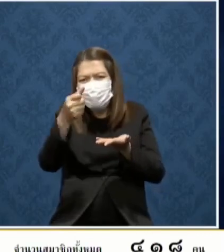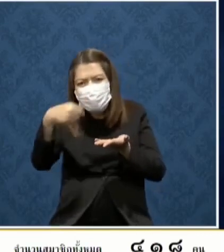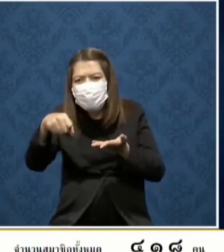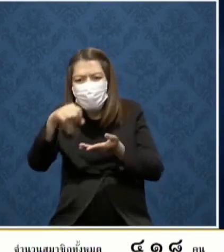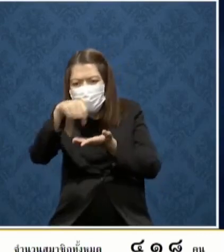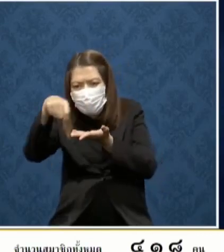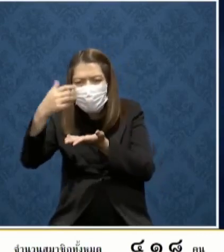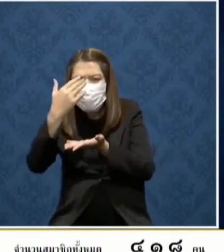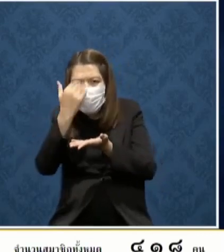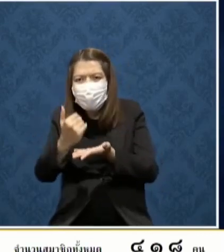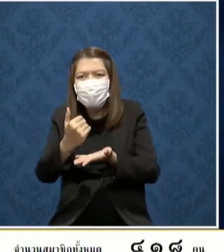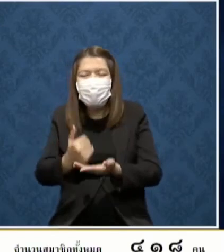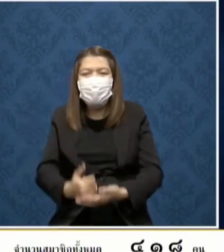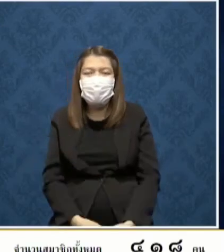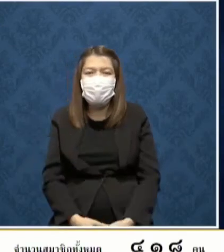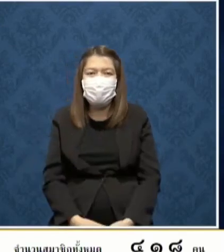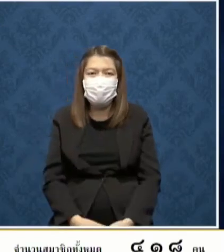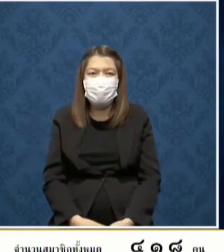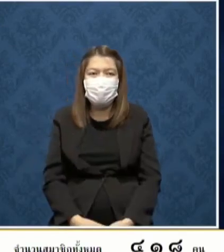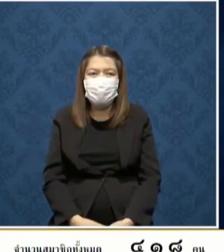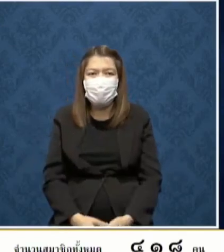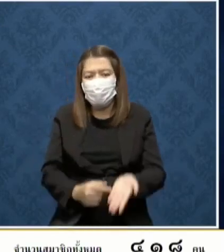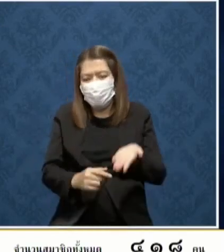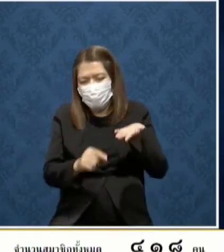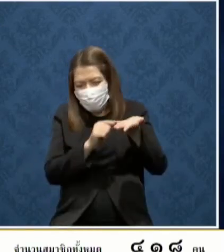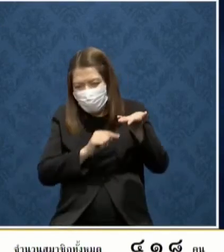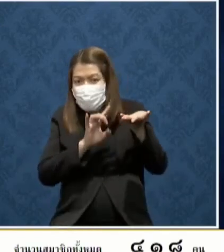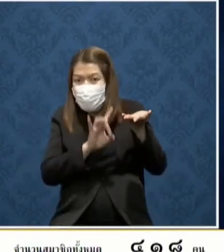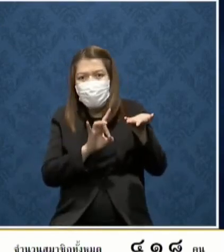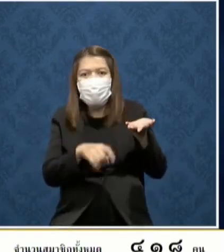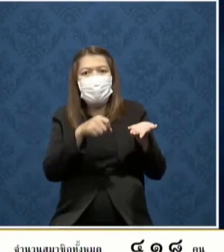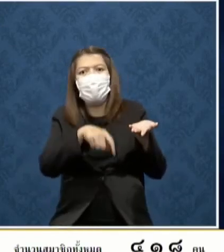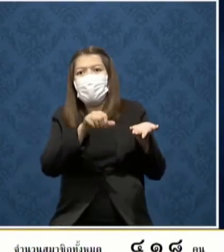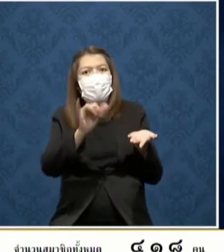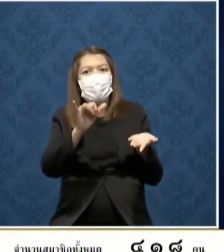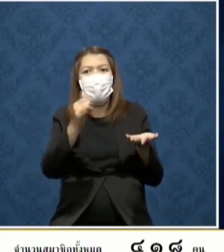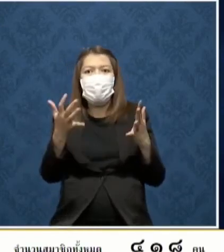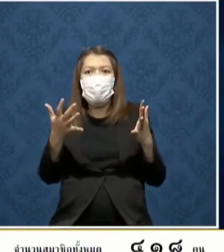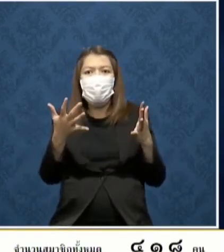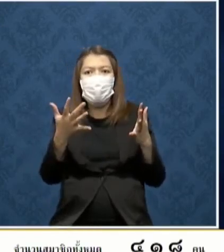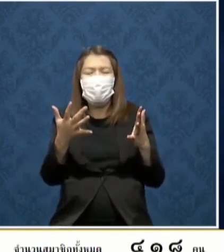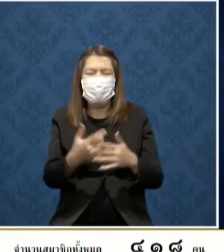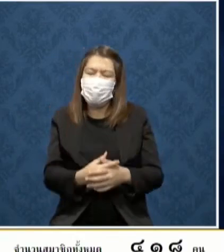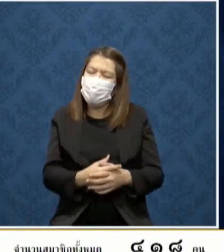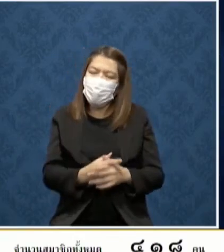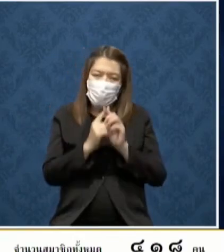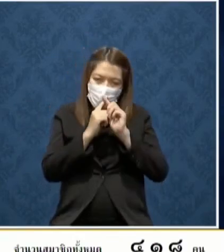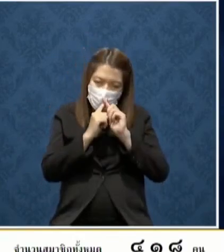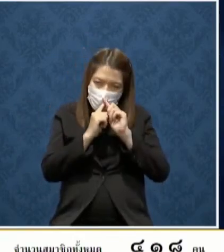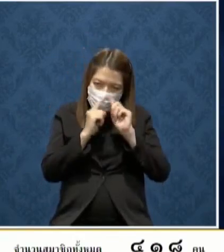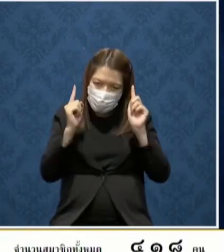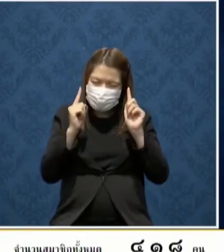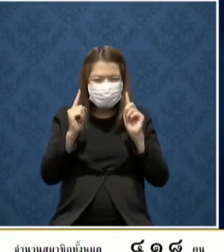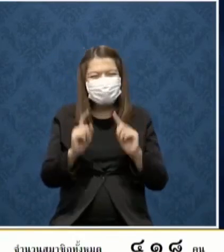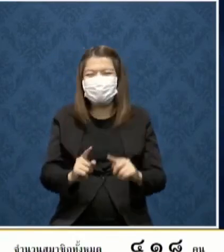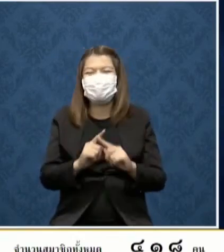บอัี้แ่งเห็นโชย